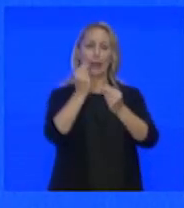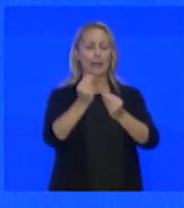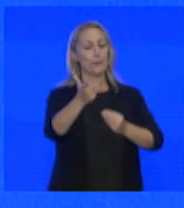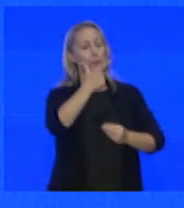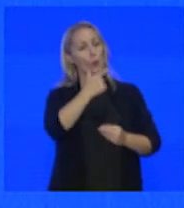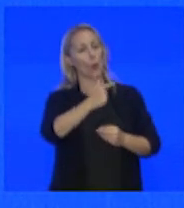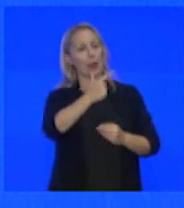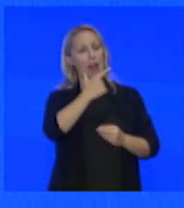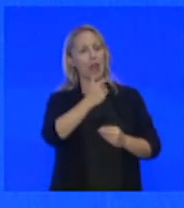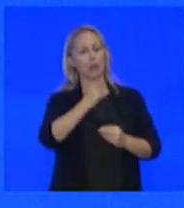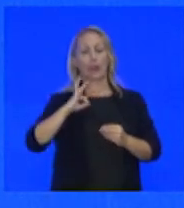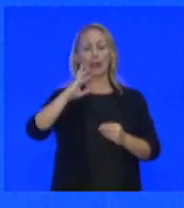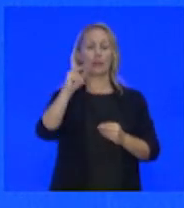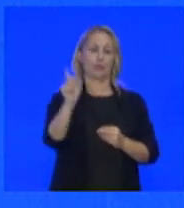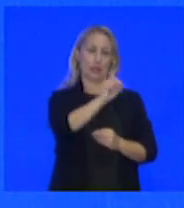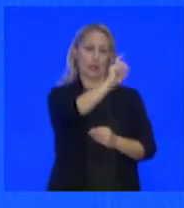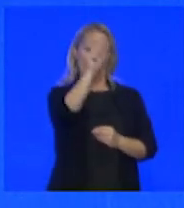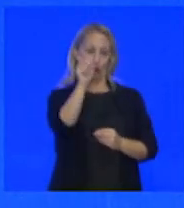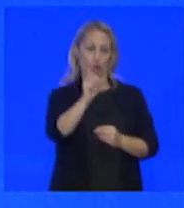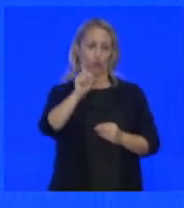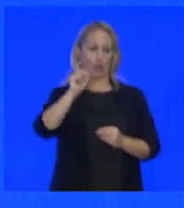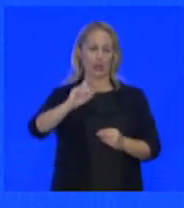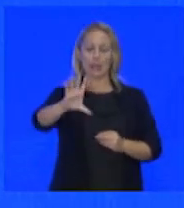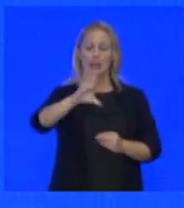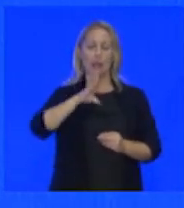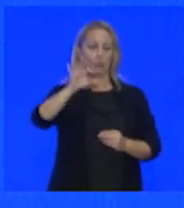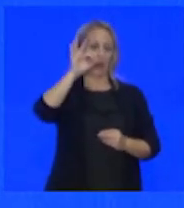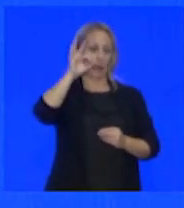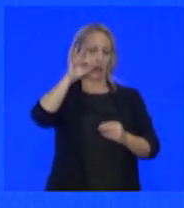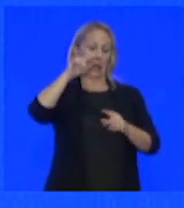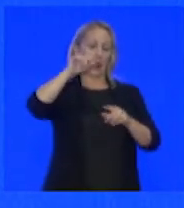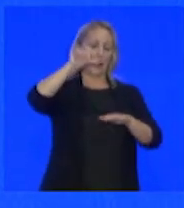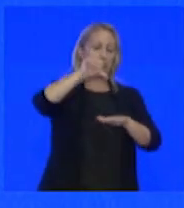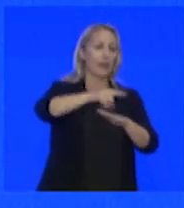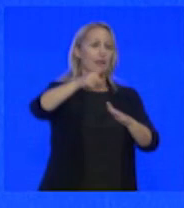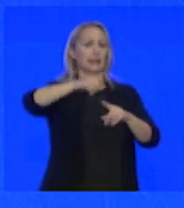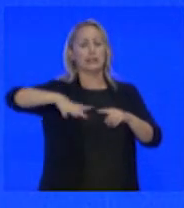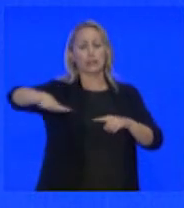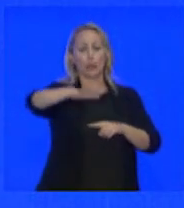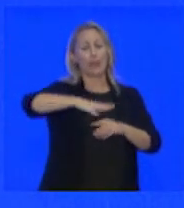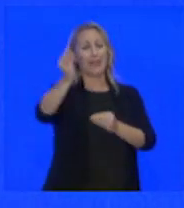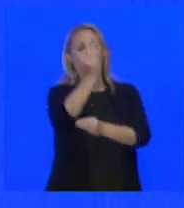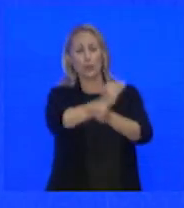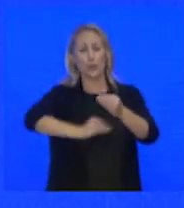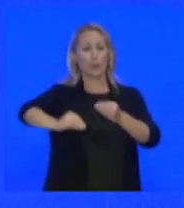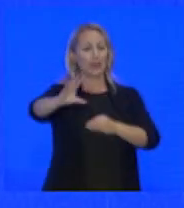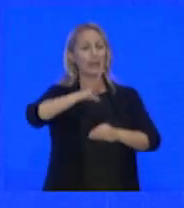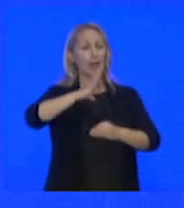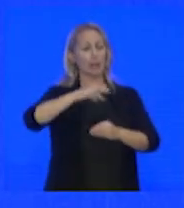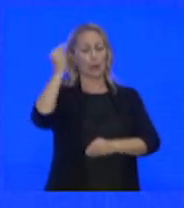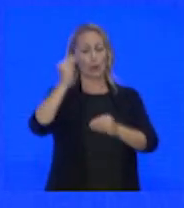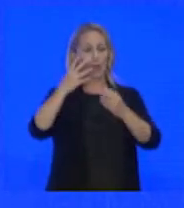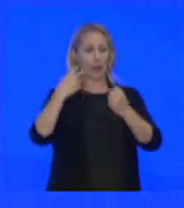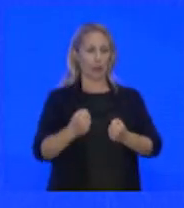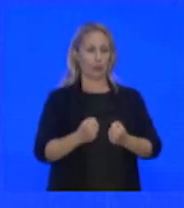εύκολη την καθημερινότητα των συμπολιτών μας, ιδίως των πιο ευάλωτων.